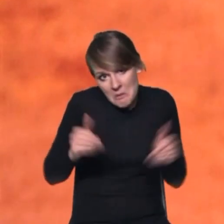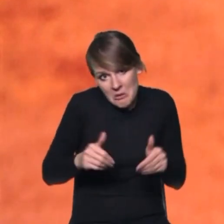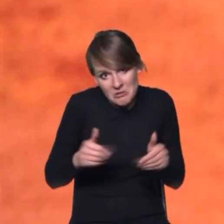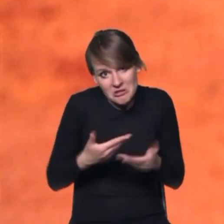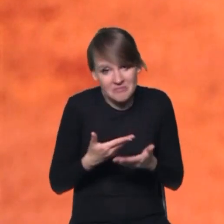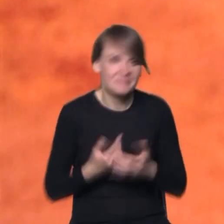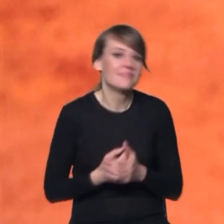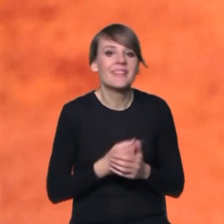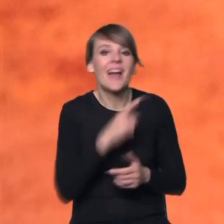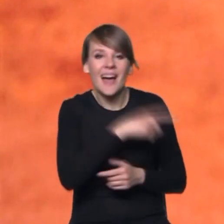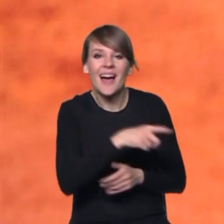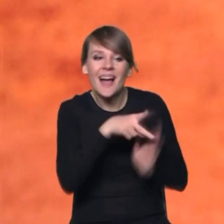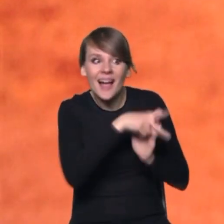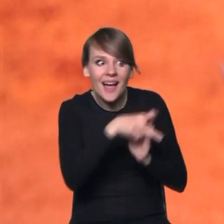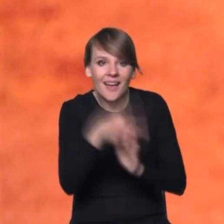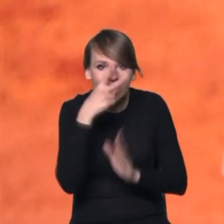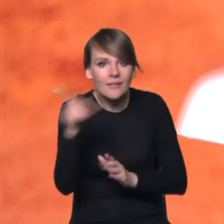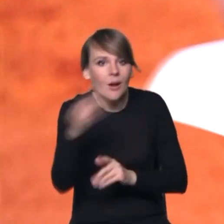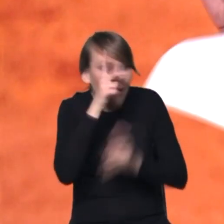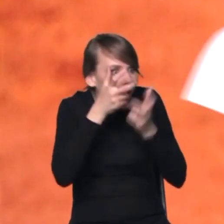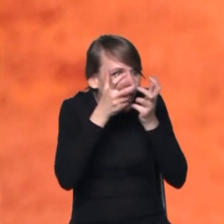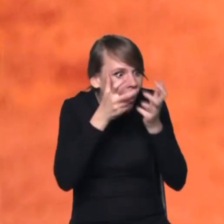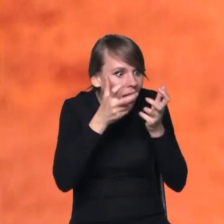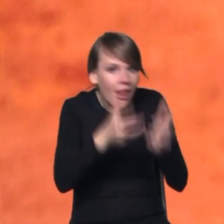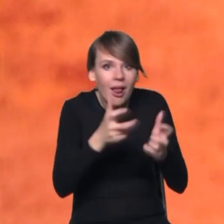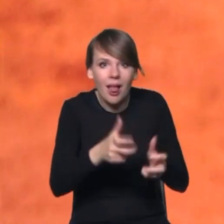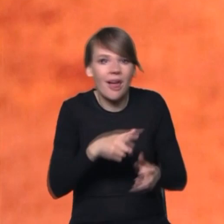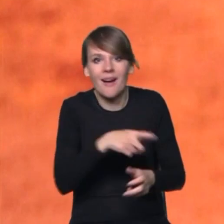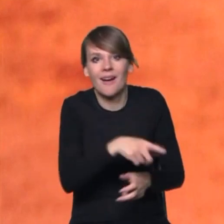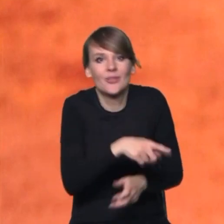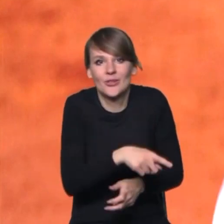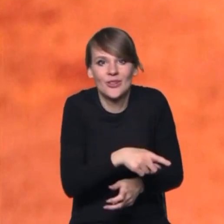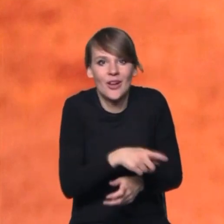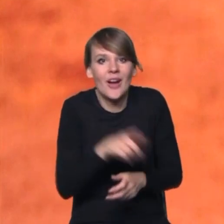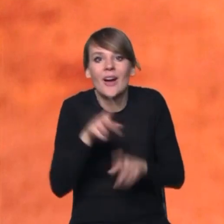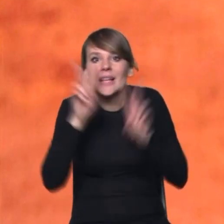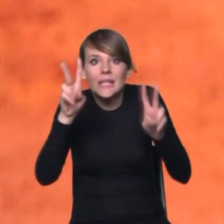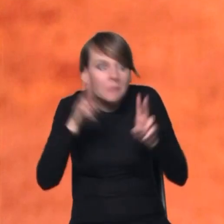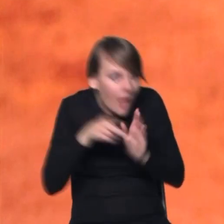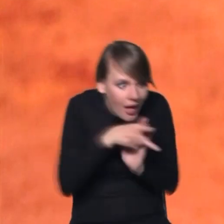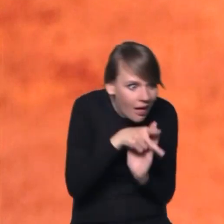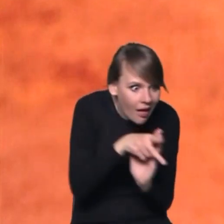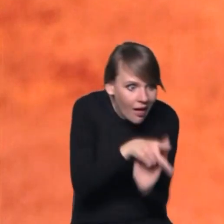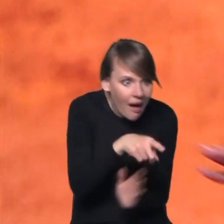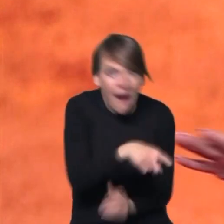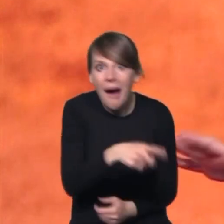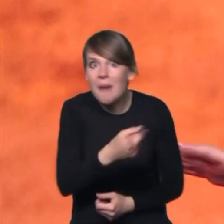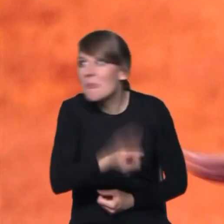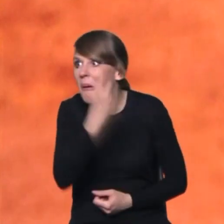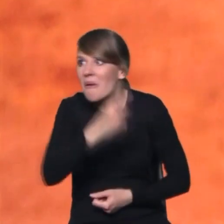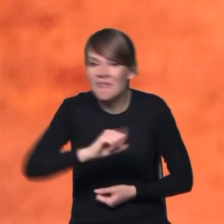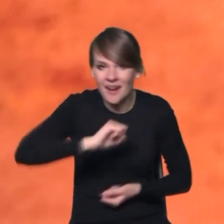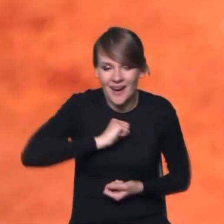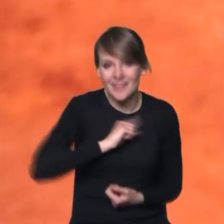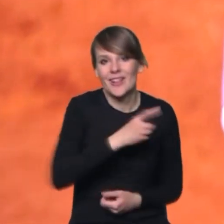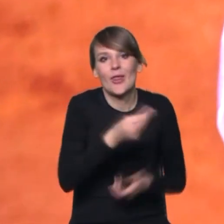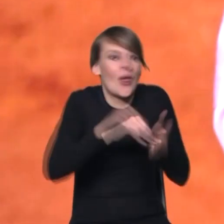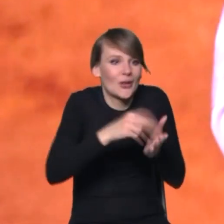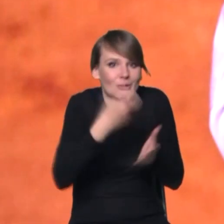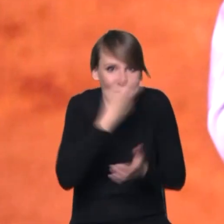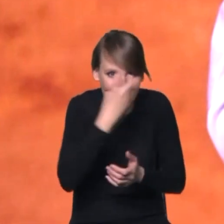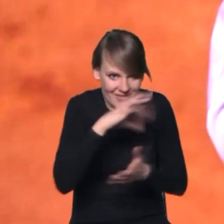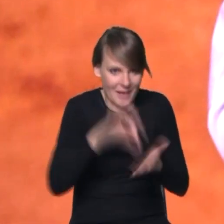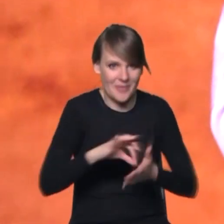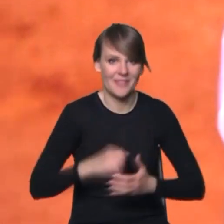zdjęciach, że jest to na pewno atrakcja turystyczna, bo chodzą kibice i też filmują, robią zdjęcia, także na pewno jest to dodatkowa atrakcja.